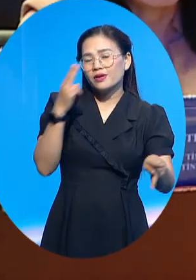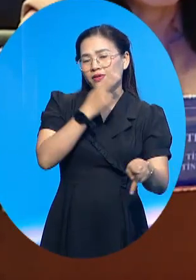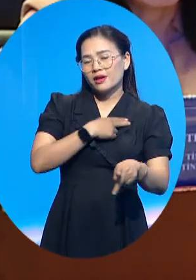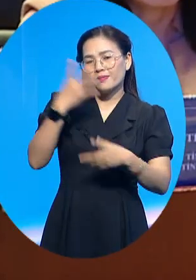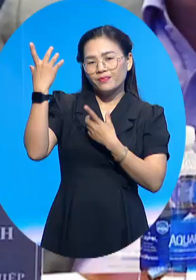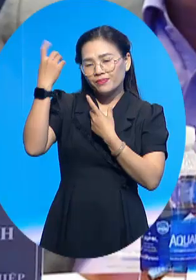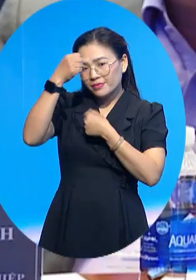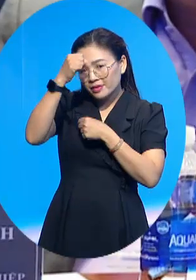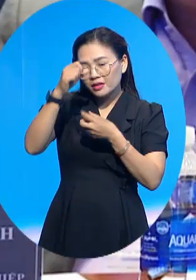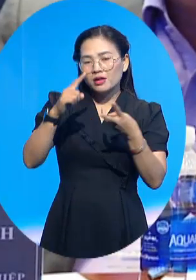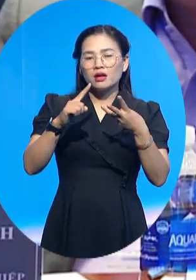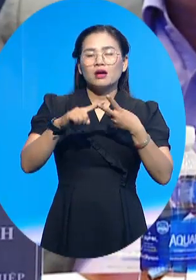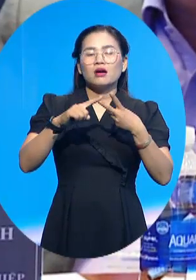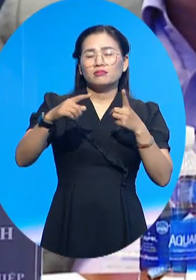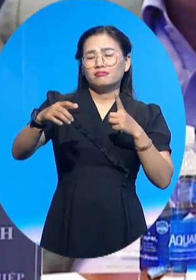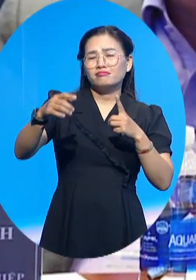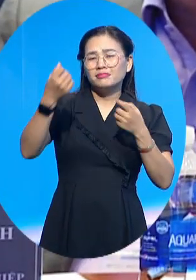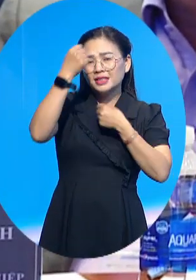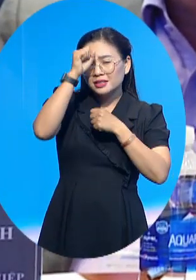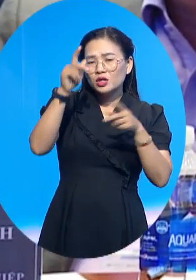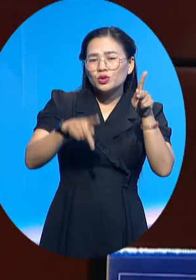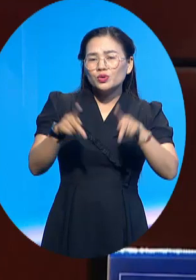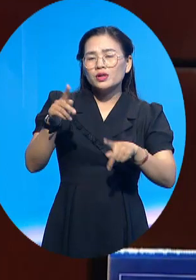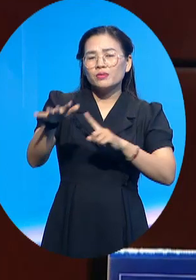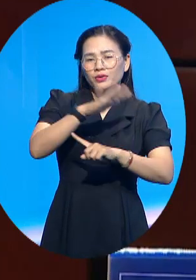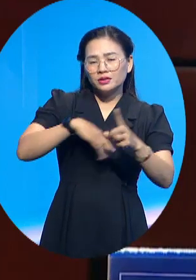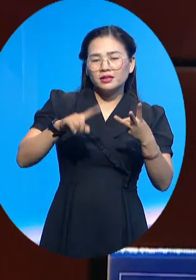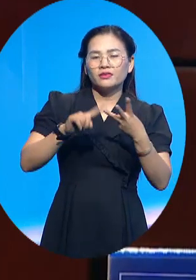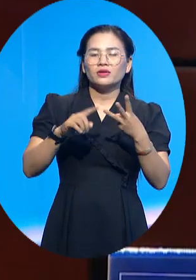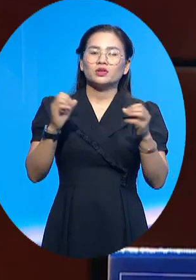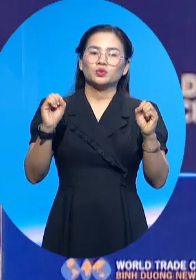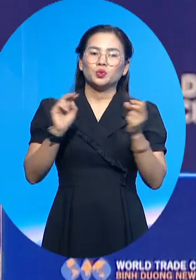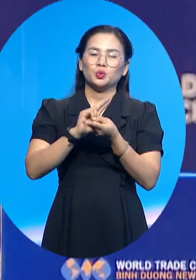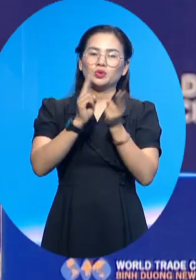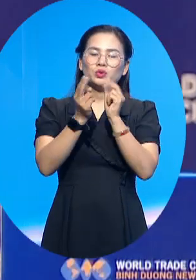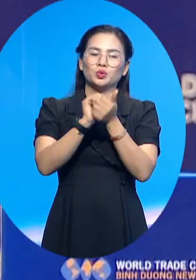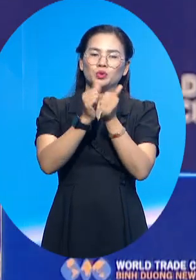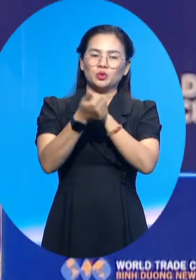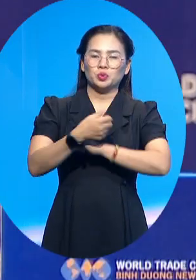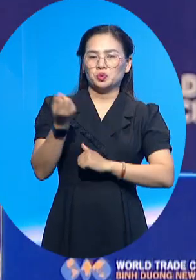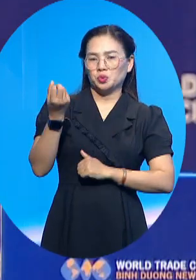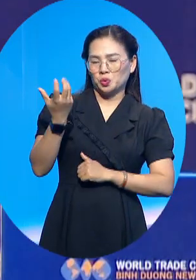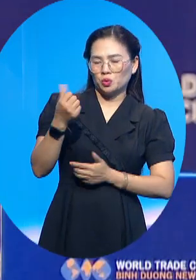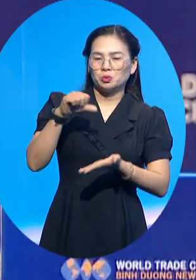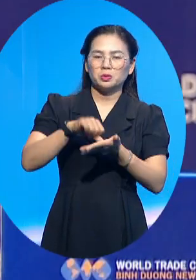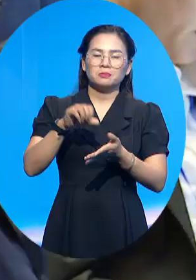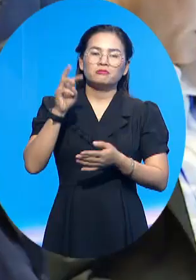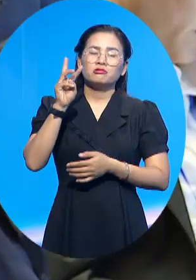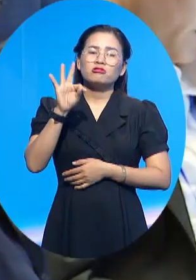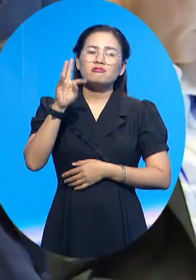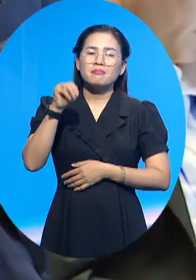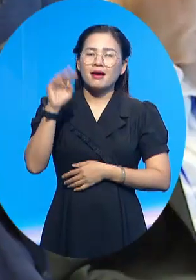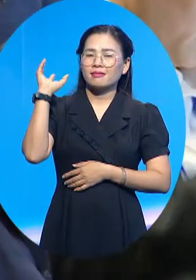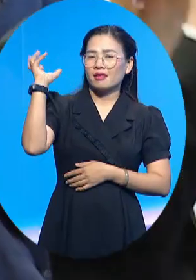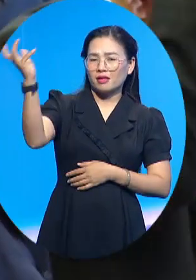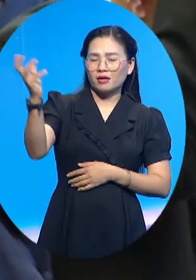môi trường kinh doanh tại tỉnh Bình Dương và Việt Nam và chủ đề chính chuyển đổi số hoạt động các trung tâm thương mại thế giới. Bên cạnh đó, các phiên thảo luận